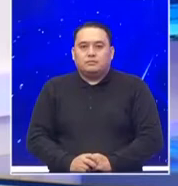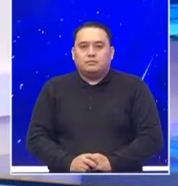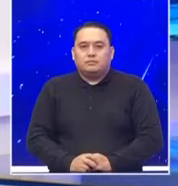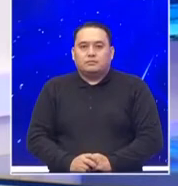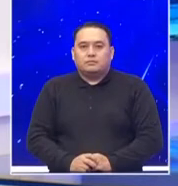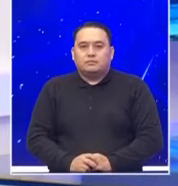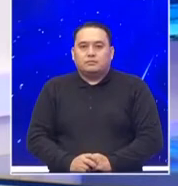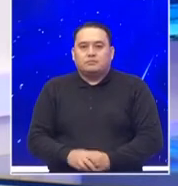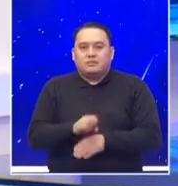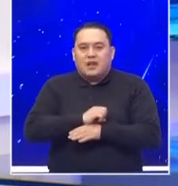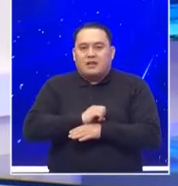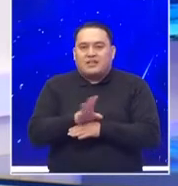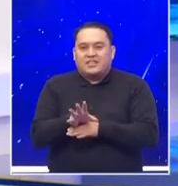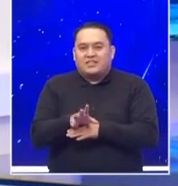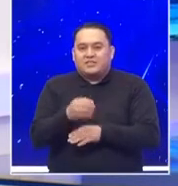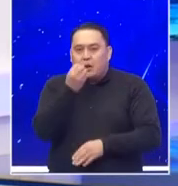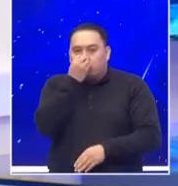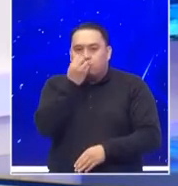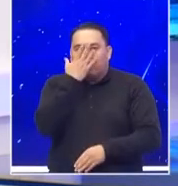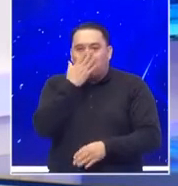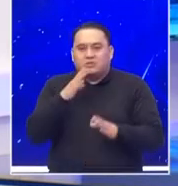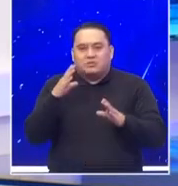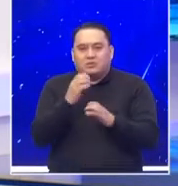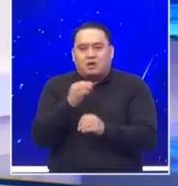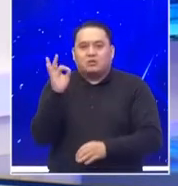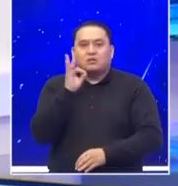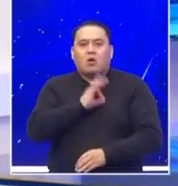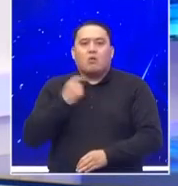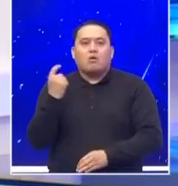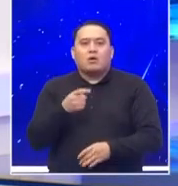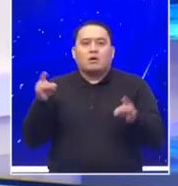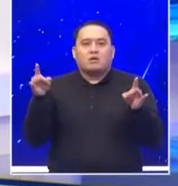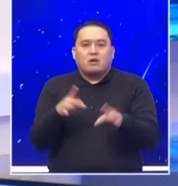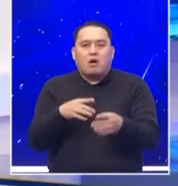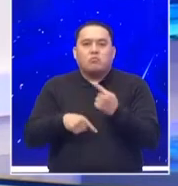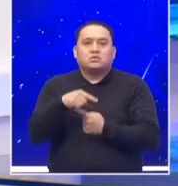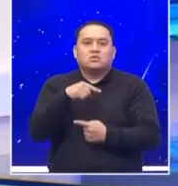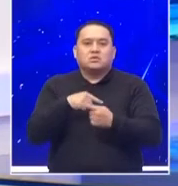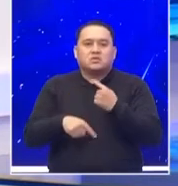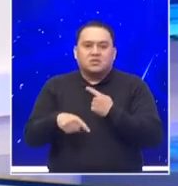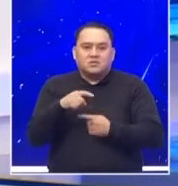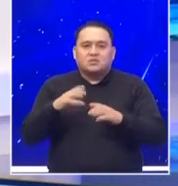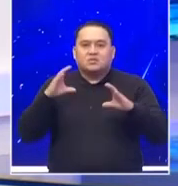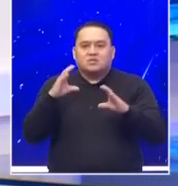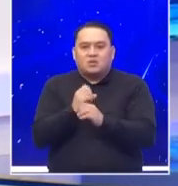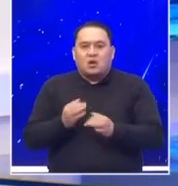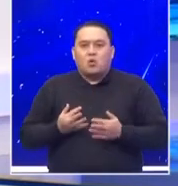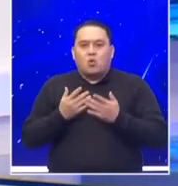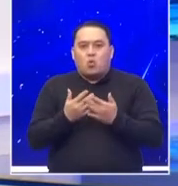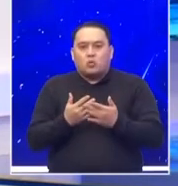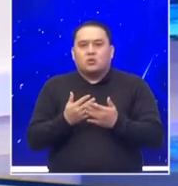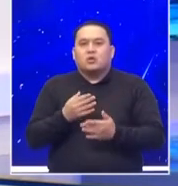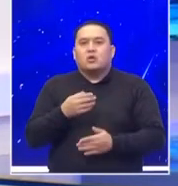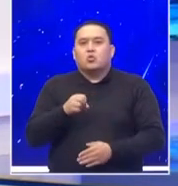из-за пандемии коронавируса в японии сократились доходы владельцев ресторанного бизнеса в связи с чем снизился спрос на голубого